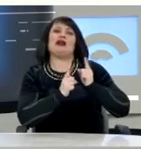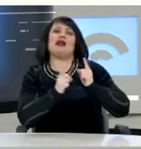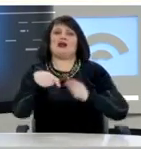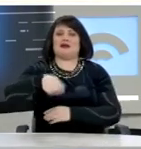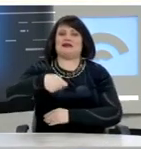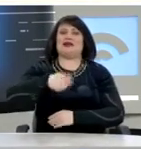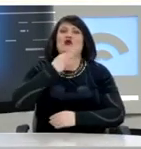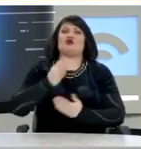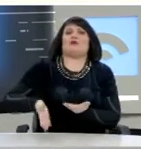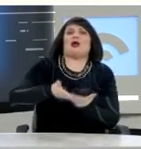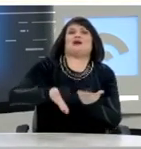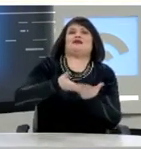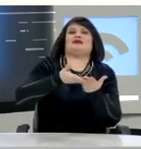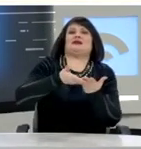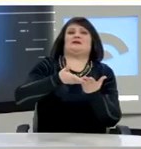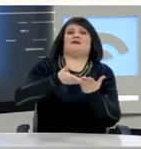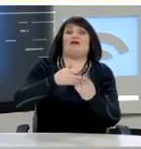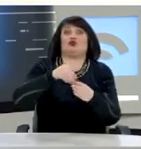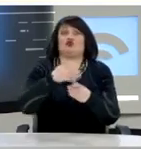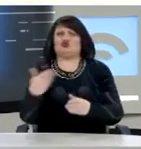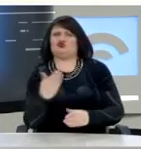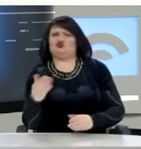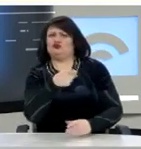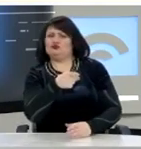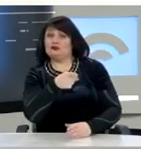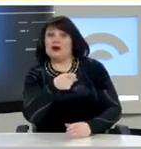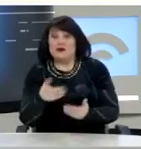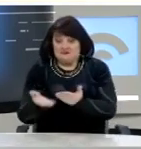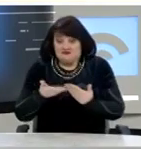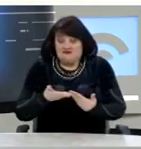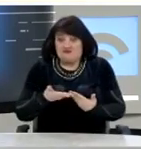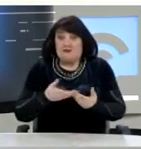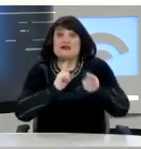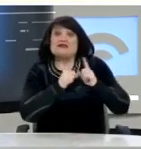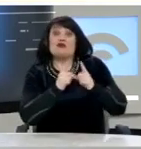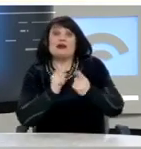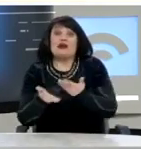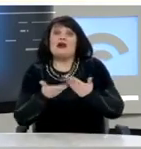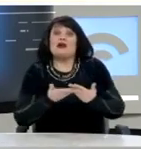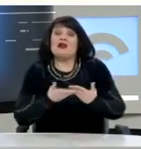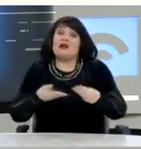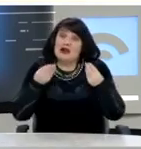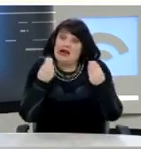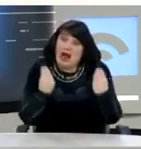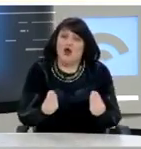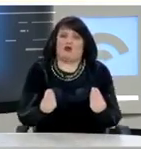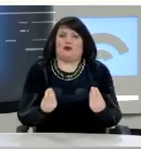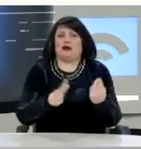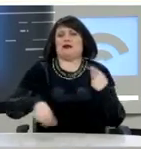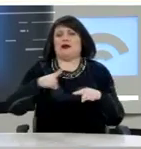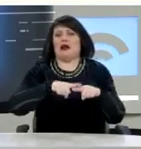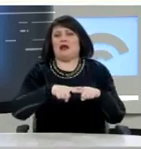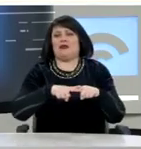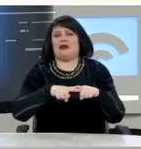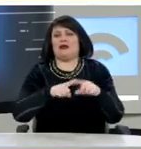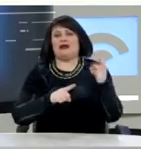συνήγορους τους πιο ακραίων θέσεων στα Σκόπια, εσείς είστε που δεν υπερασπίζετε αυτή τη συμφωνία που φέρει το καλό στη χώρα. Γι' αυτό